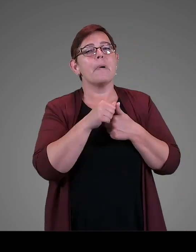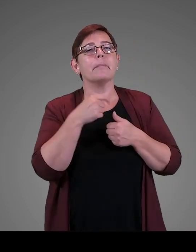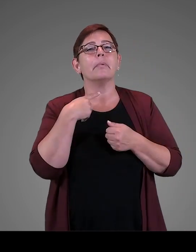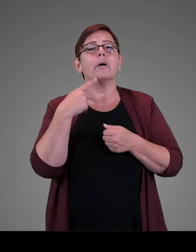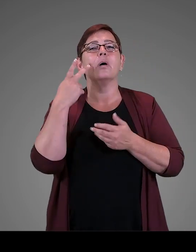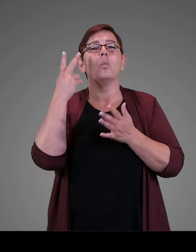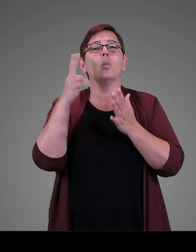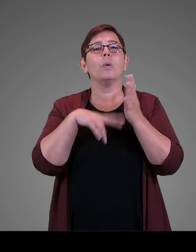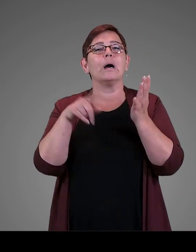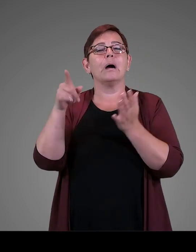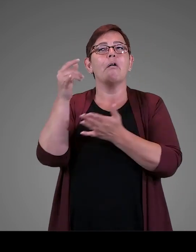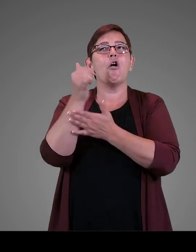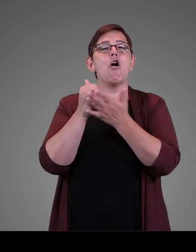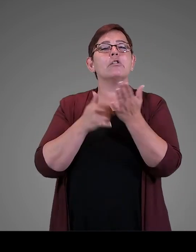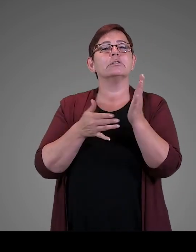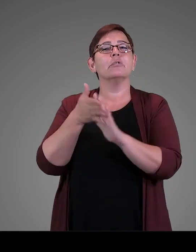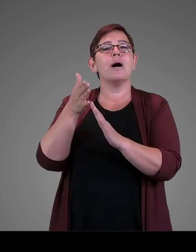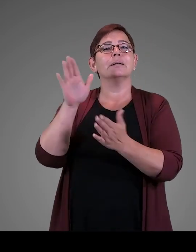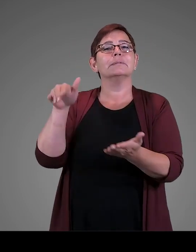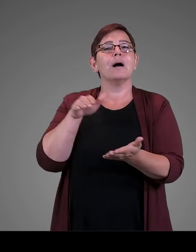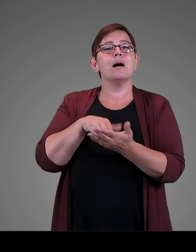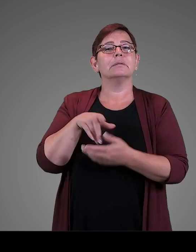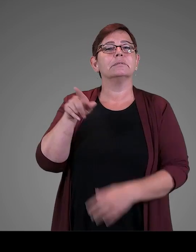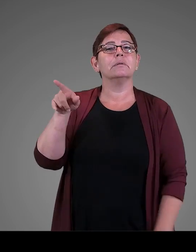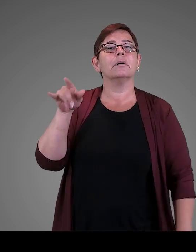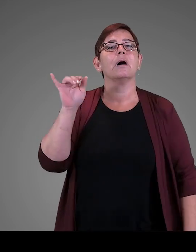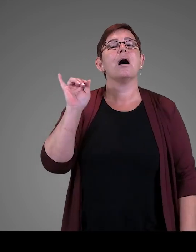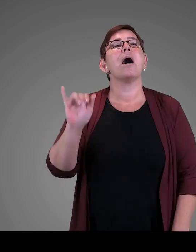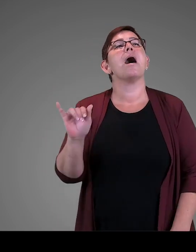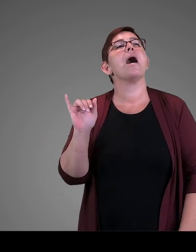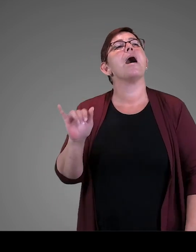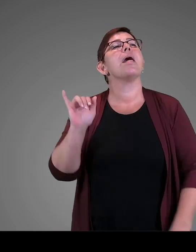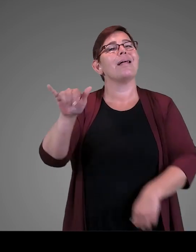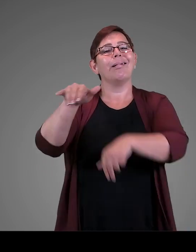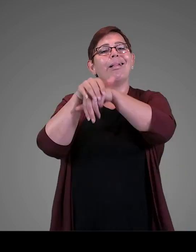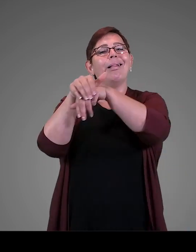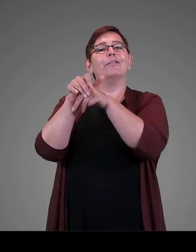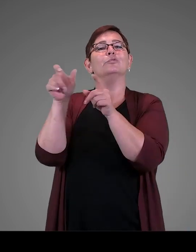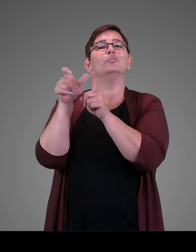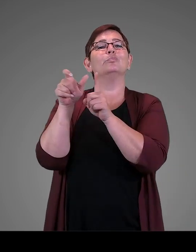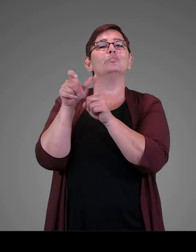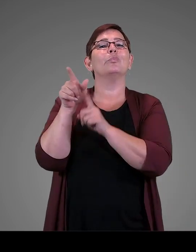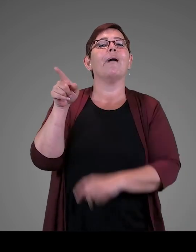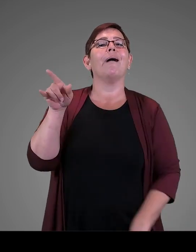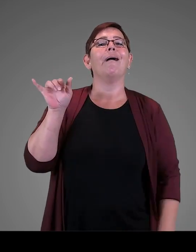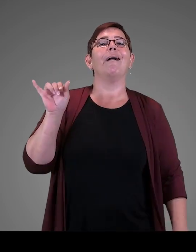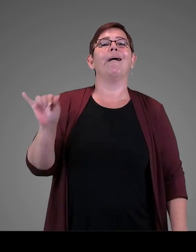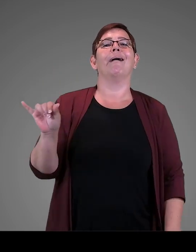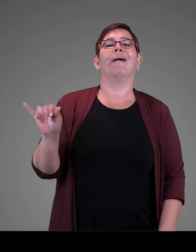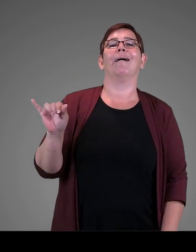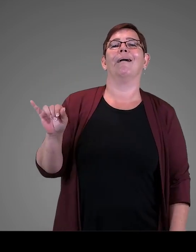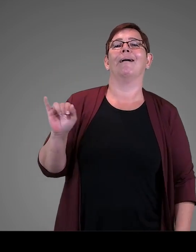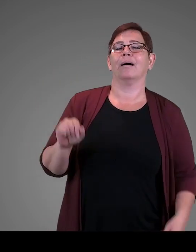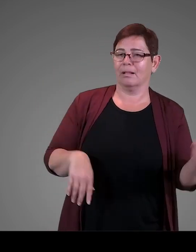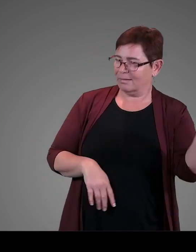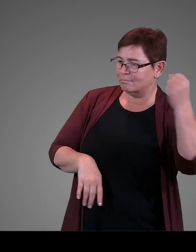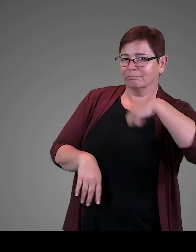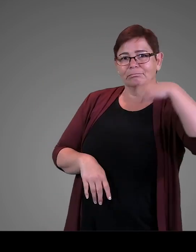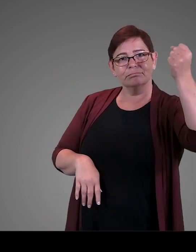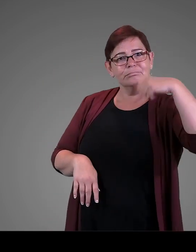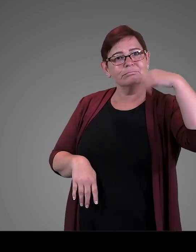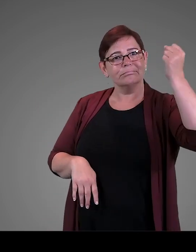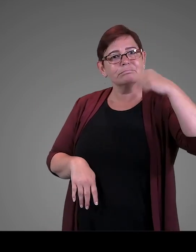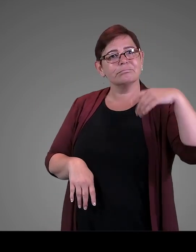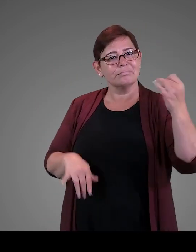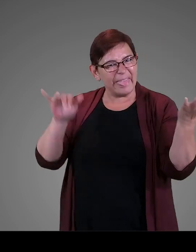c'est une galerie avec ça. Puis moi, je me suis souvenu que j'avais lu Centre d'artistes. Je me suis dit, c'est Centre d'artistes, mais en anglais, là. Puis